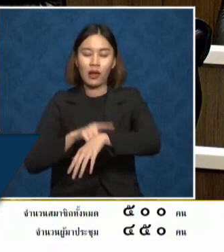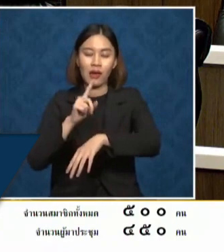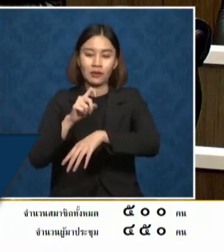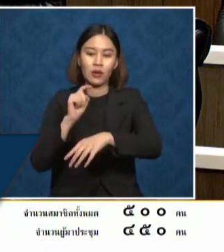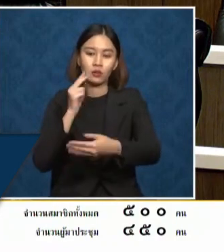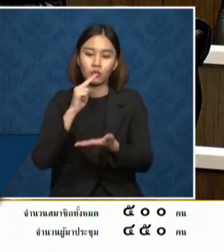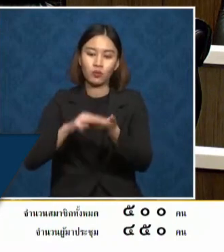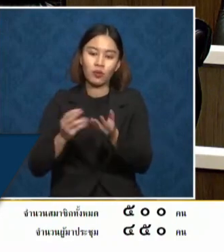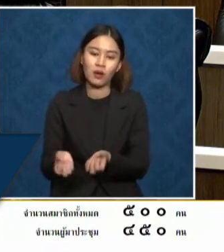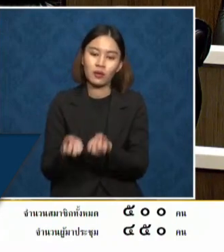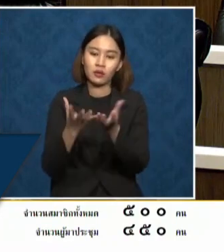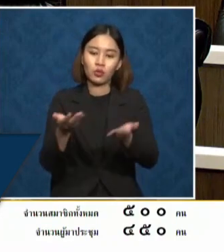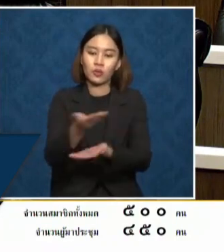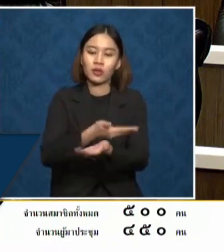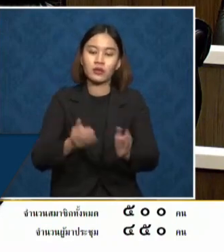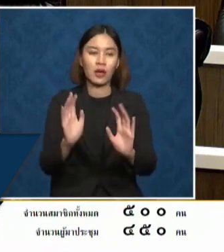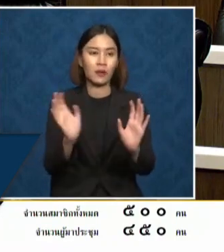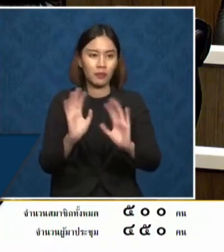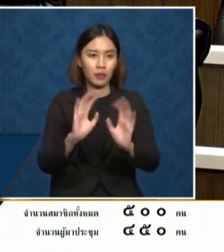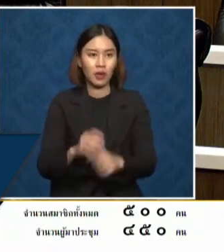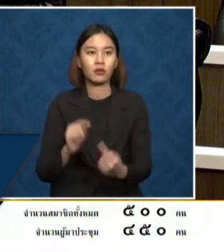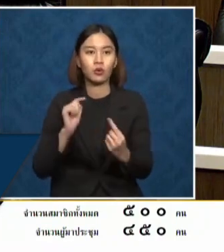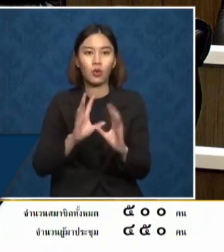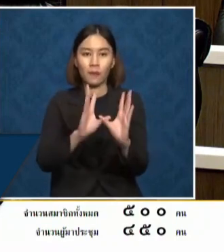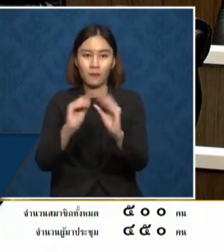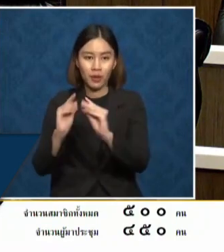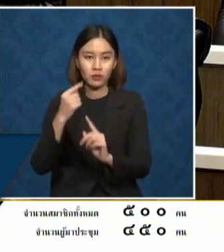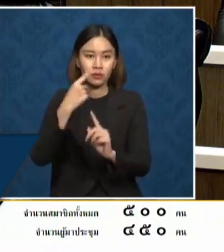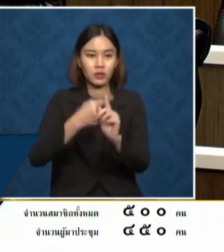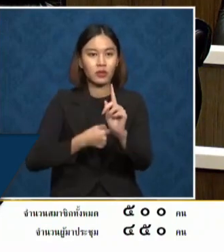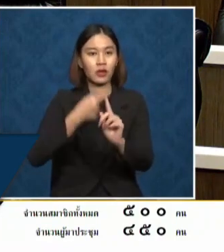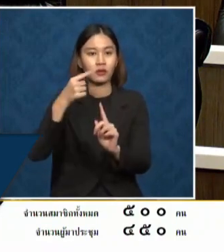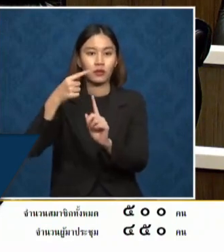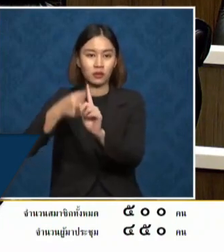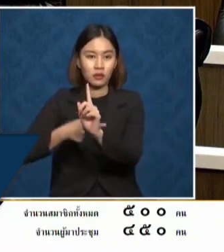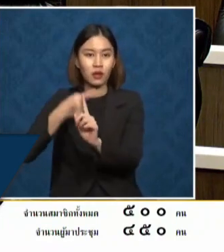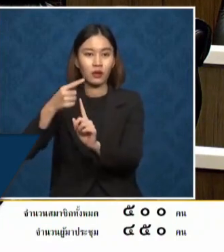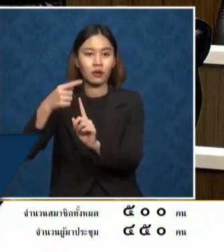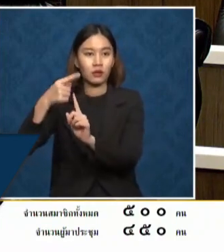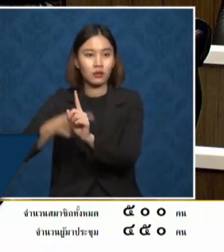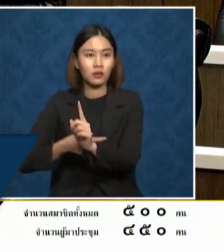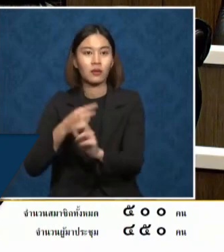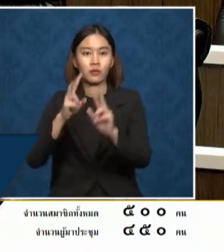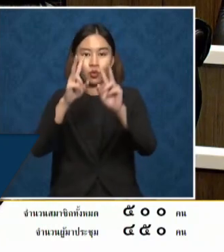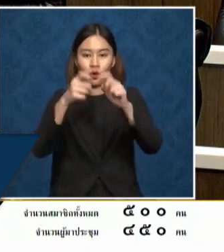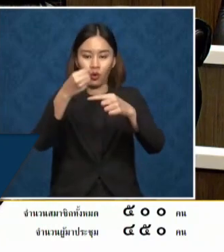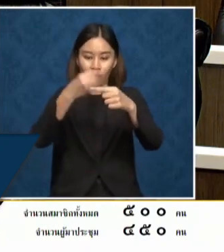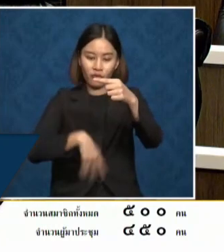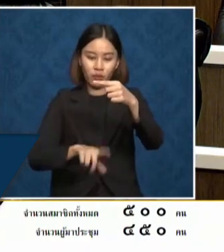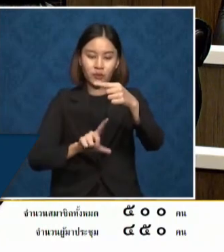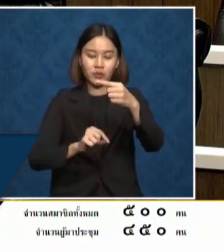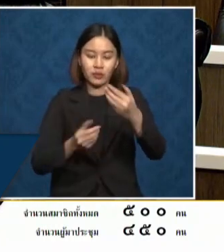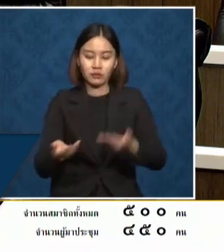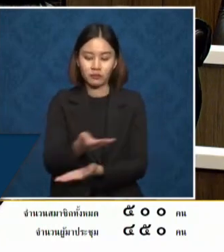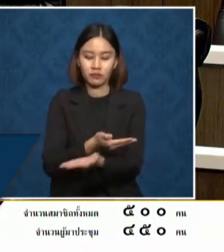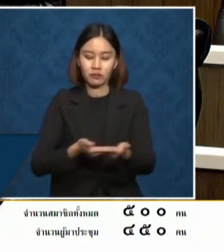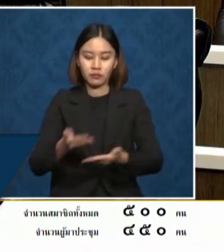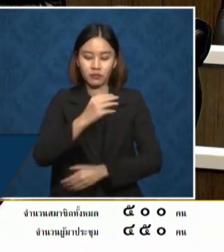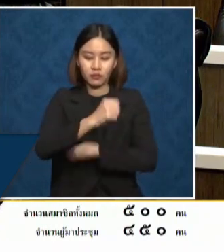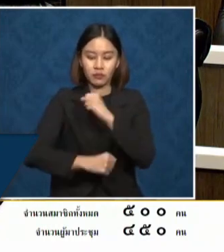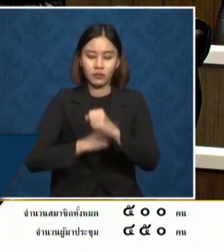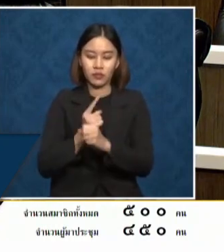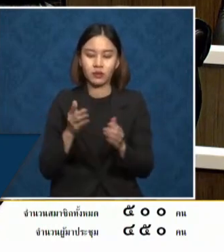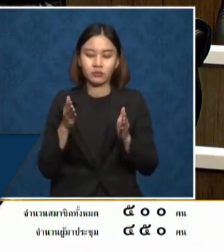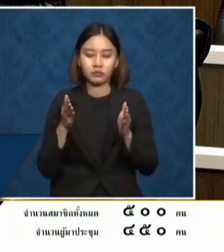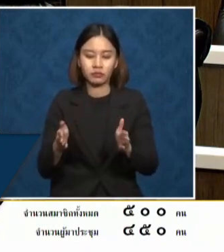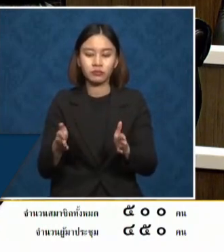ในการส่งมาให้พิจารณาเลยนะคะการประชุมในแต่ละเดือนน่ะค่ะได้แค่ 20เรื่องแต่พิจารณาใน 1ปีไม่